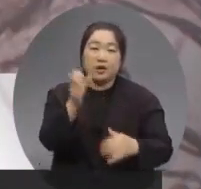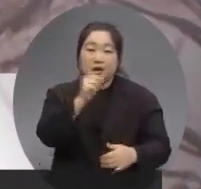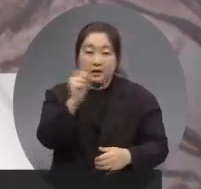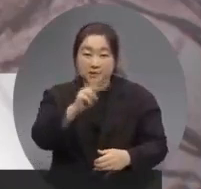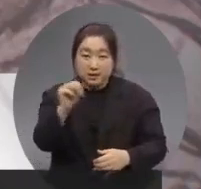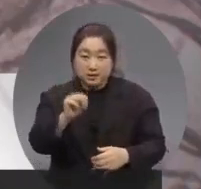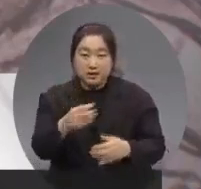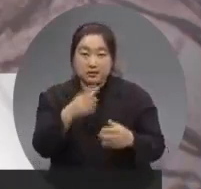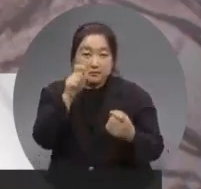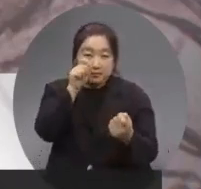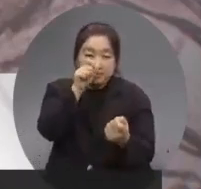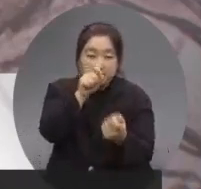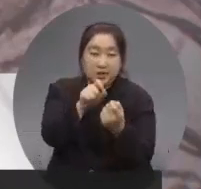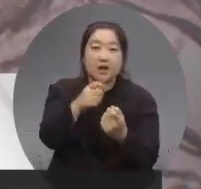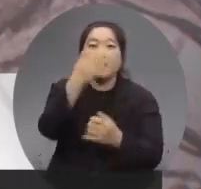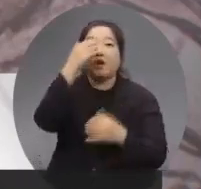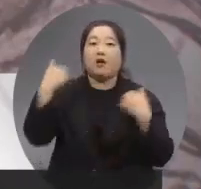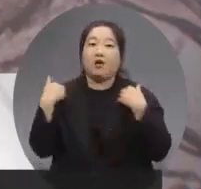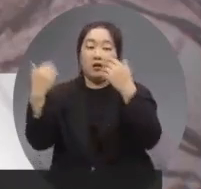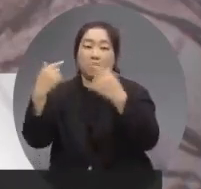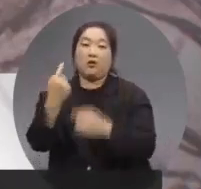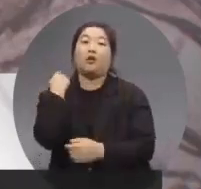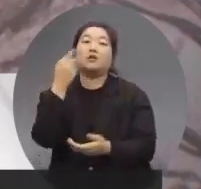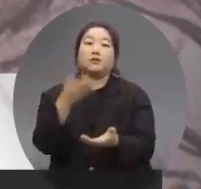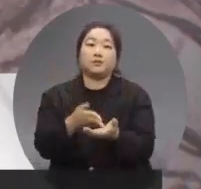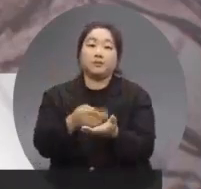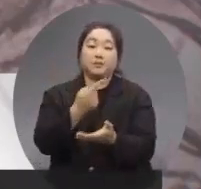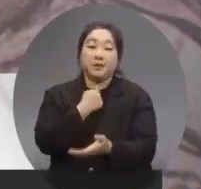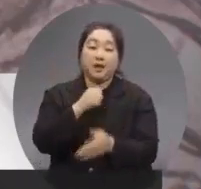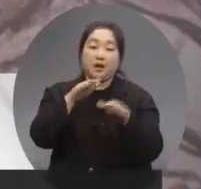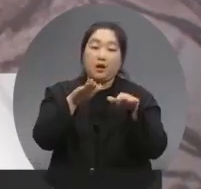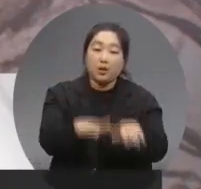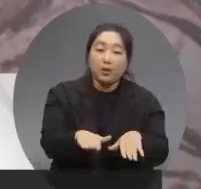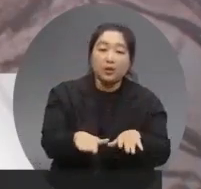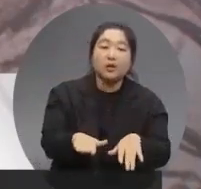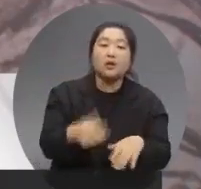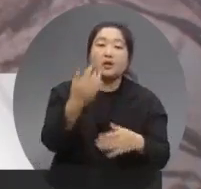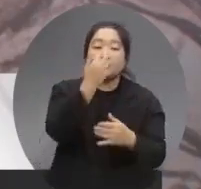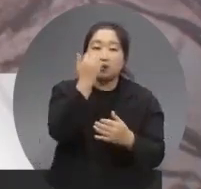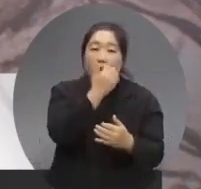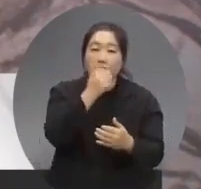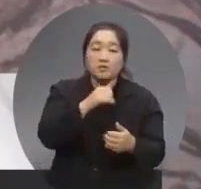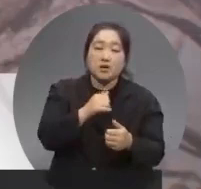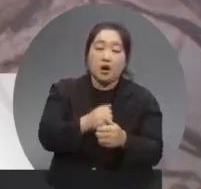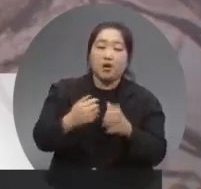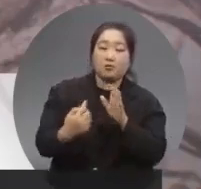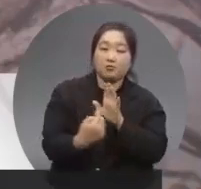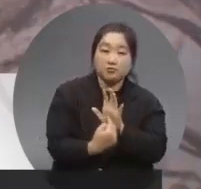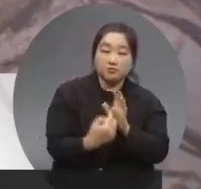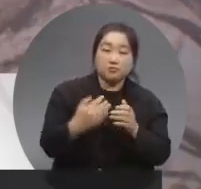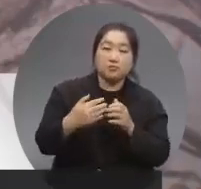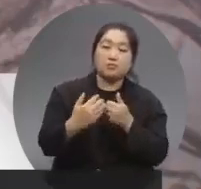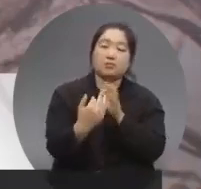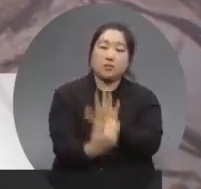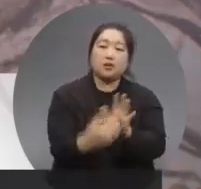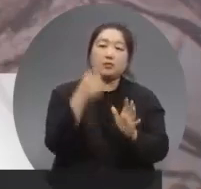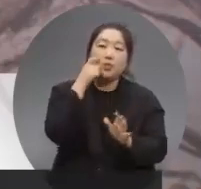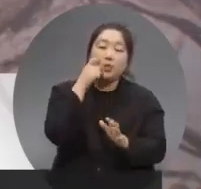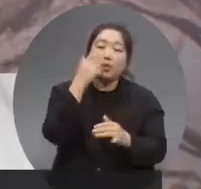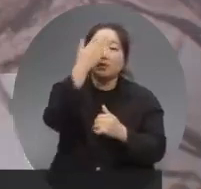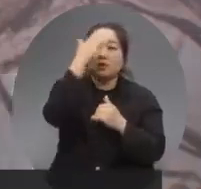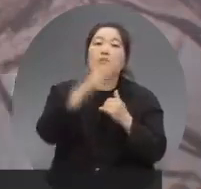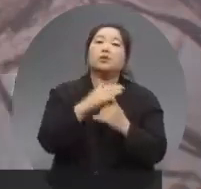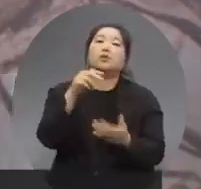접근하는 성인들에 대한 전날 보도에 이어 오늘은 성착취 위험에 무방비로 노출된 미성년자들의